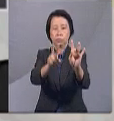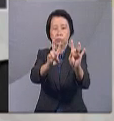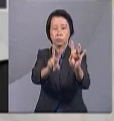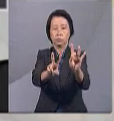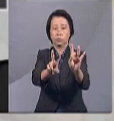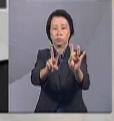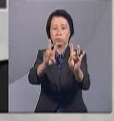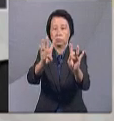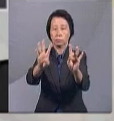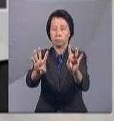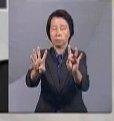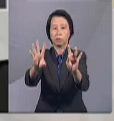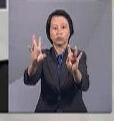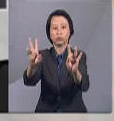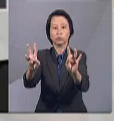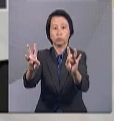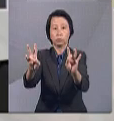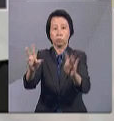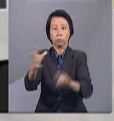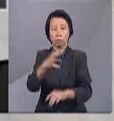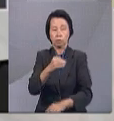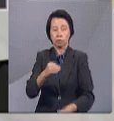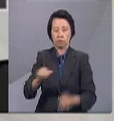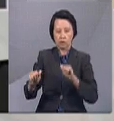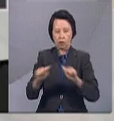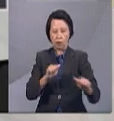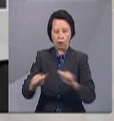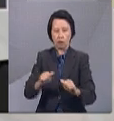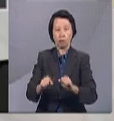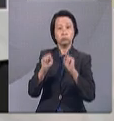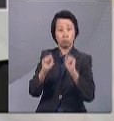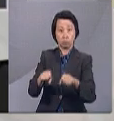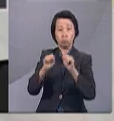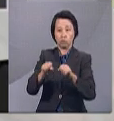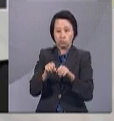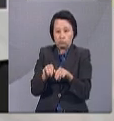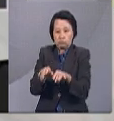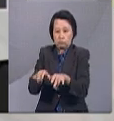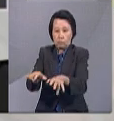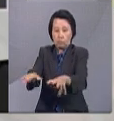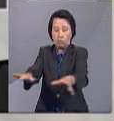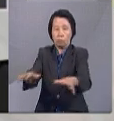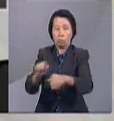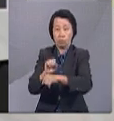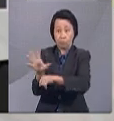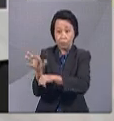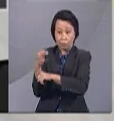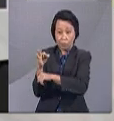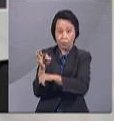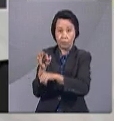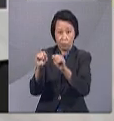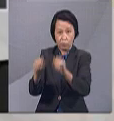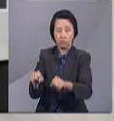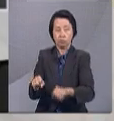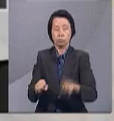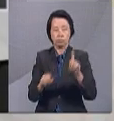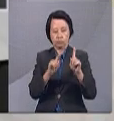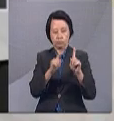8247 kiss dan Keisha aktif dengan kebolehan kita engkau 19 adalah sebanyak